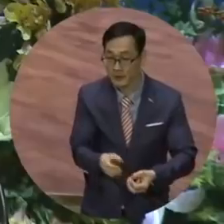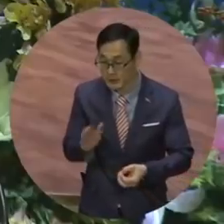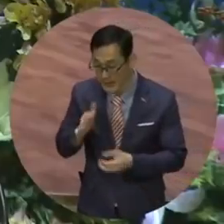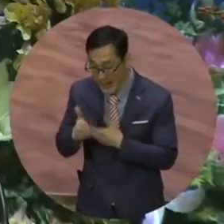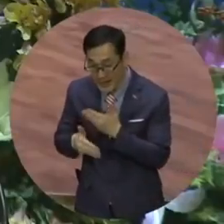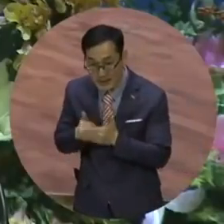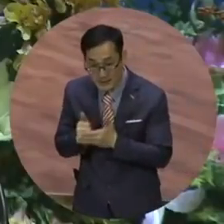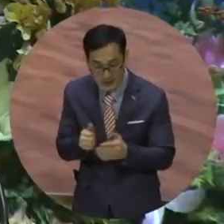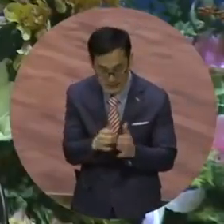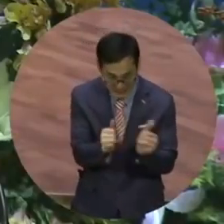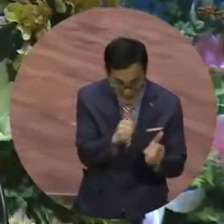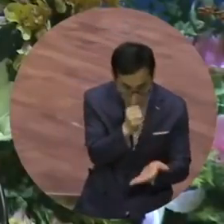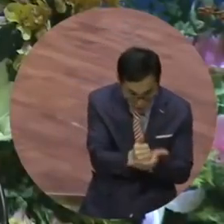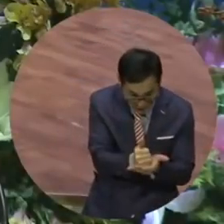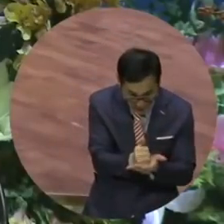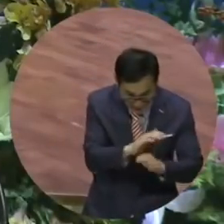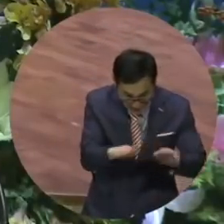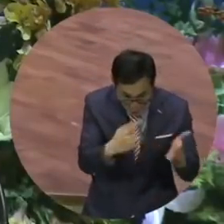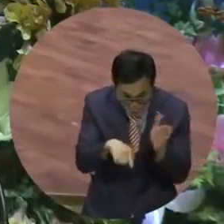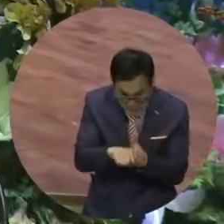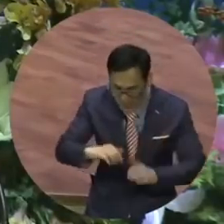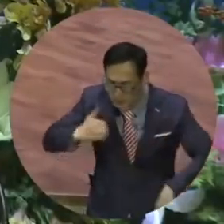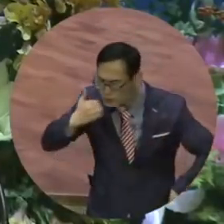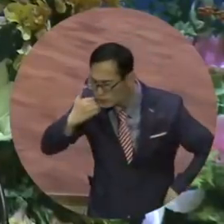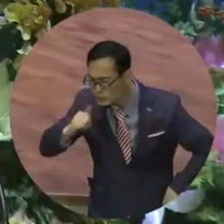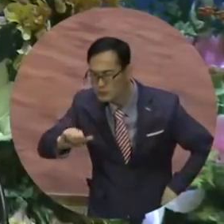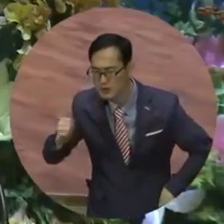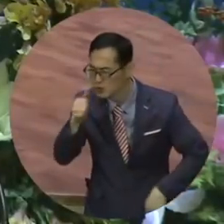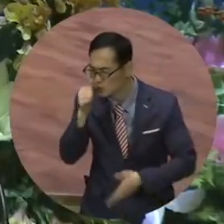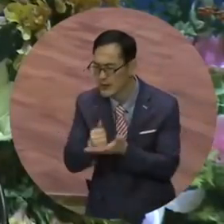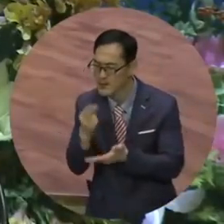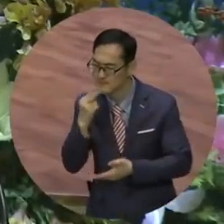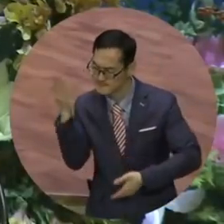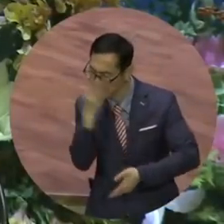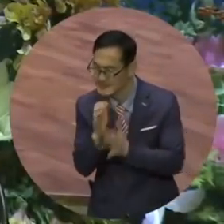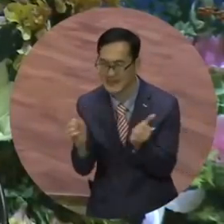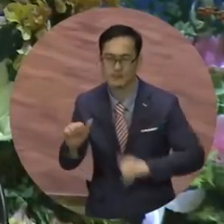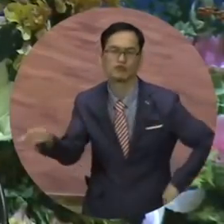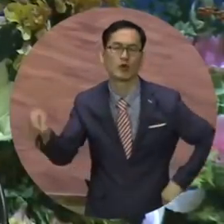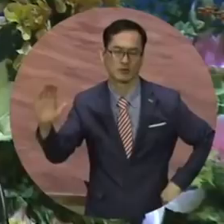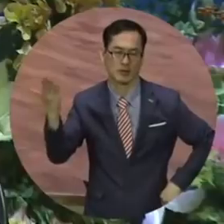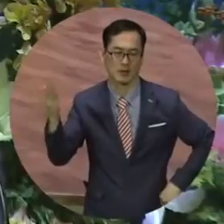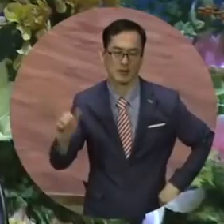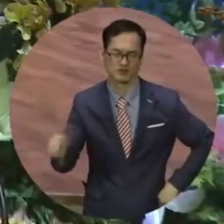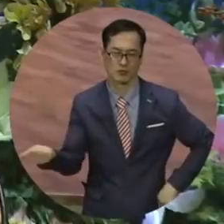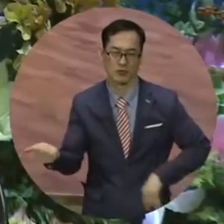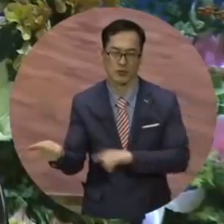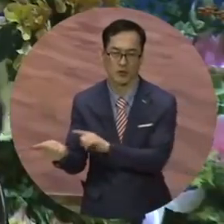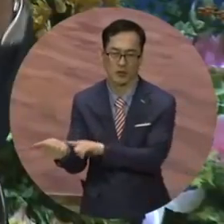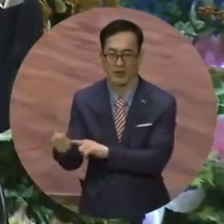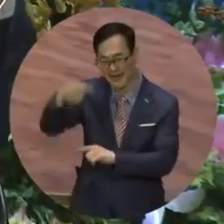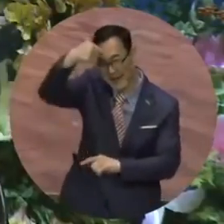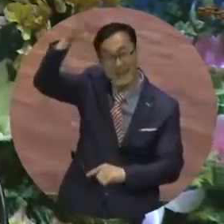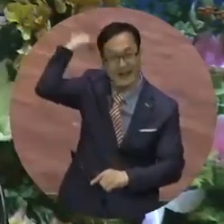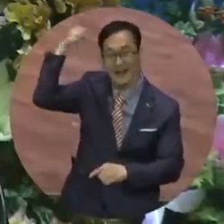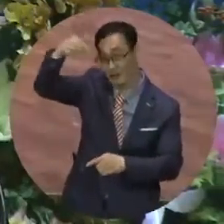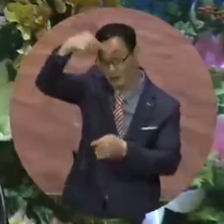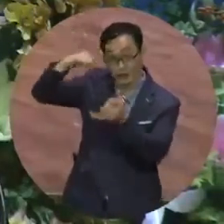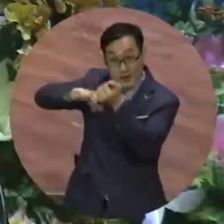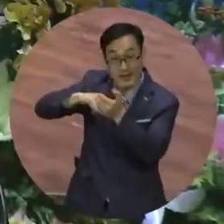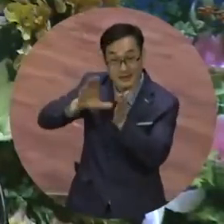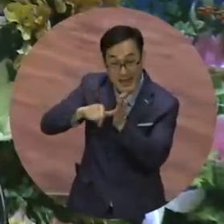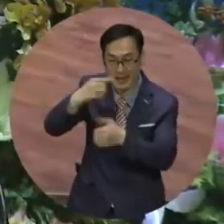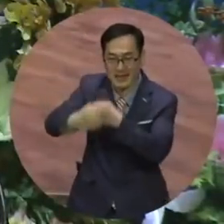희생제사 드릴 것을 명령했어요. 예수님 십자가시기 전에 구약 때는. 그래서 구약시대는 1년에 한